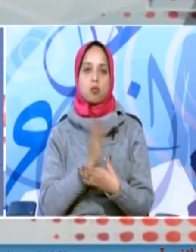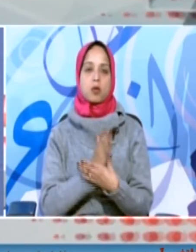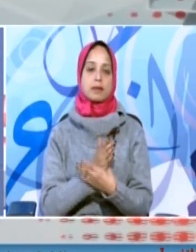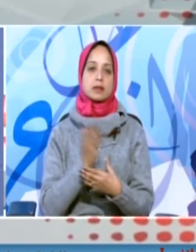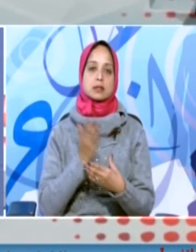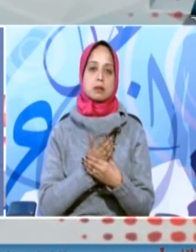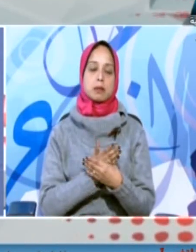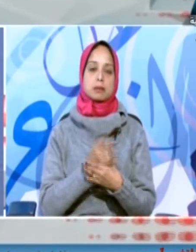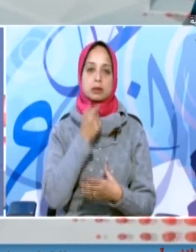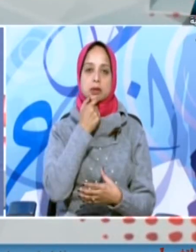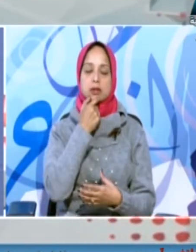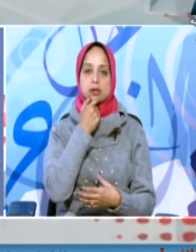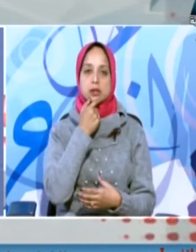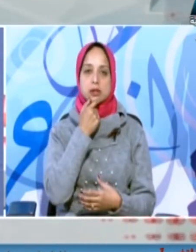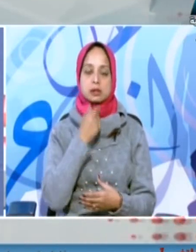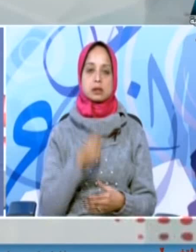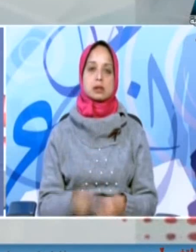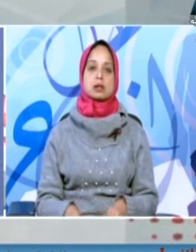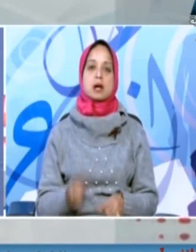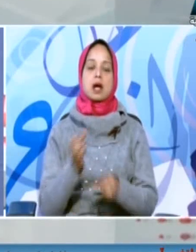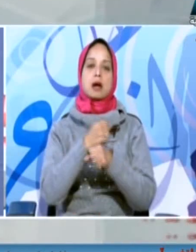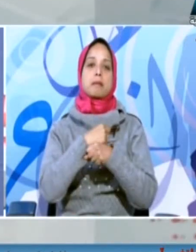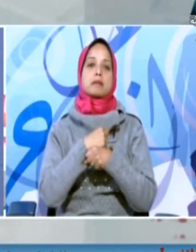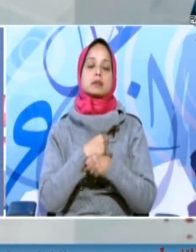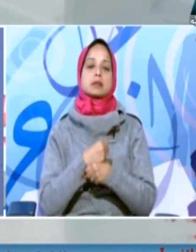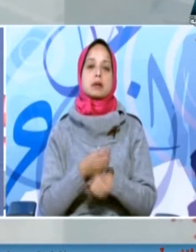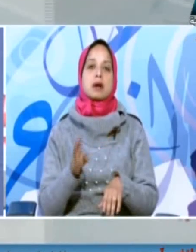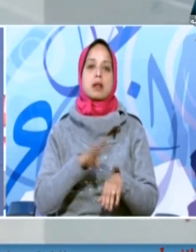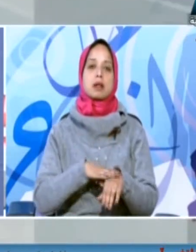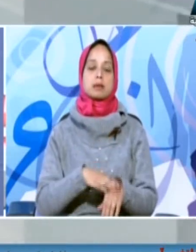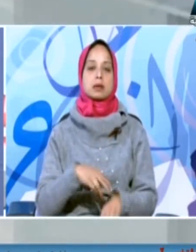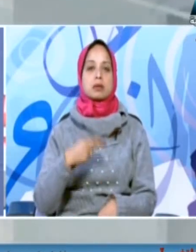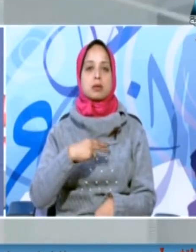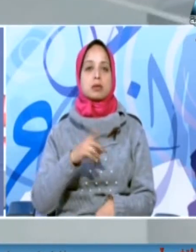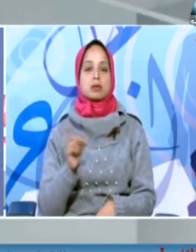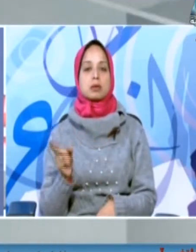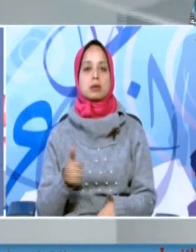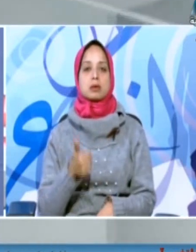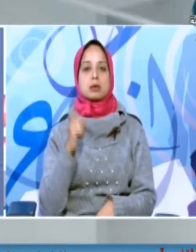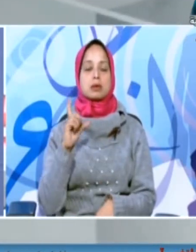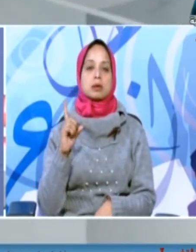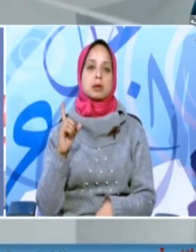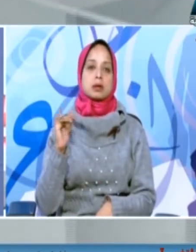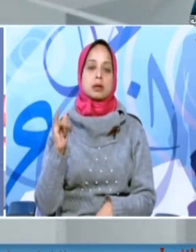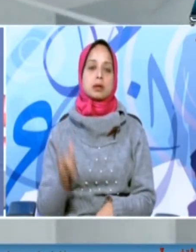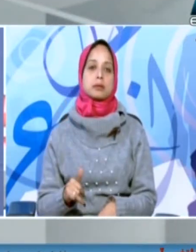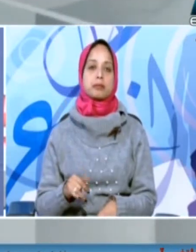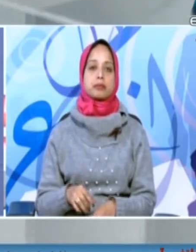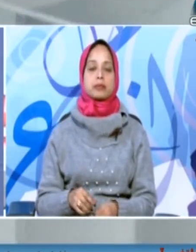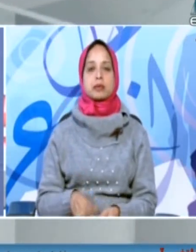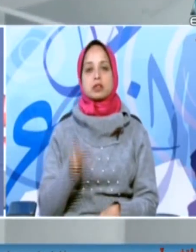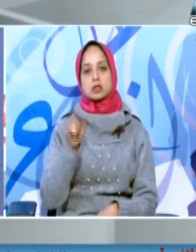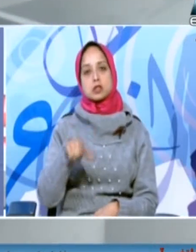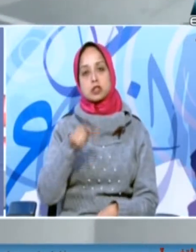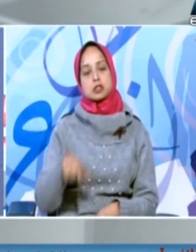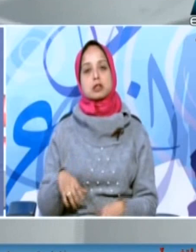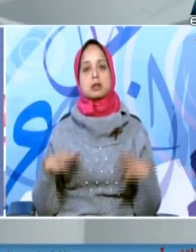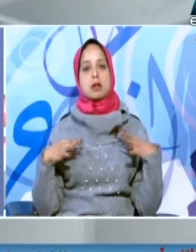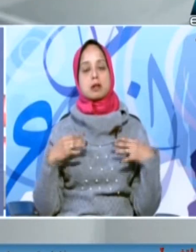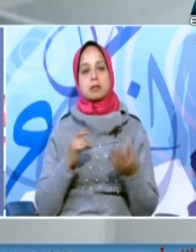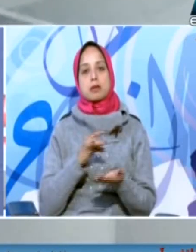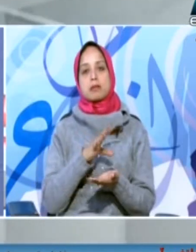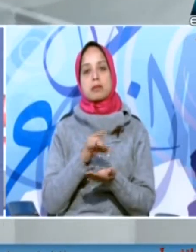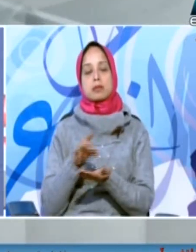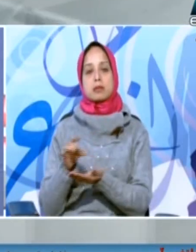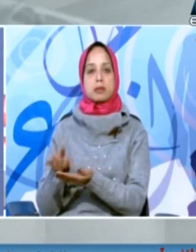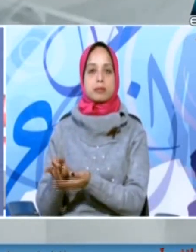حميته منين؟ من عرابي. تمام، ثلاثه، انصراف الشخصيات البارزة عن المقاومة وخلعت ثوب الكفاح